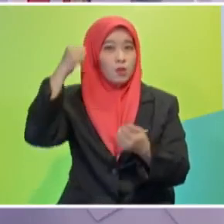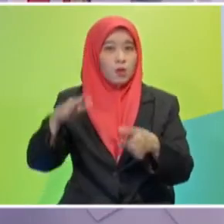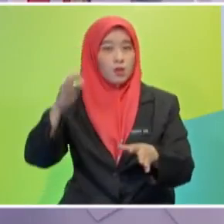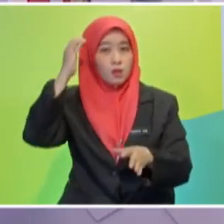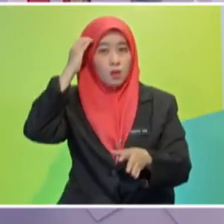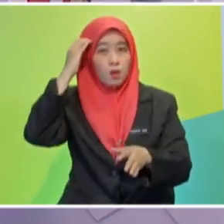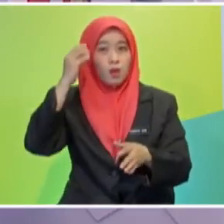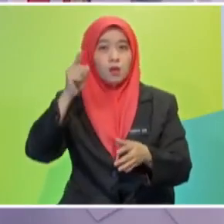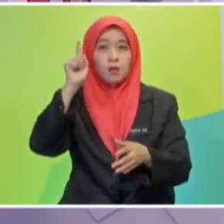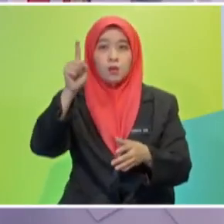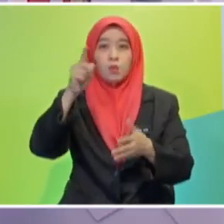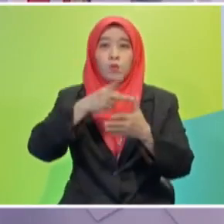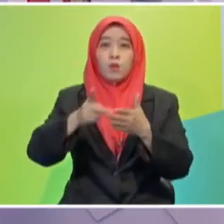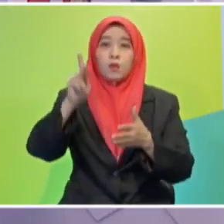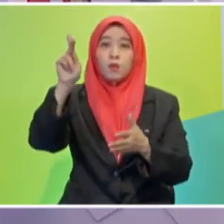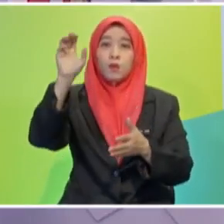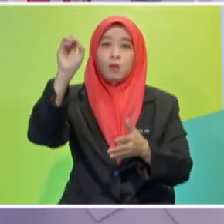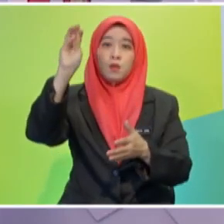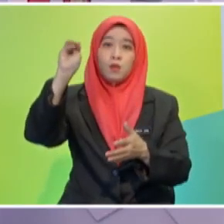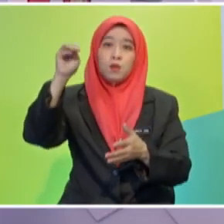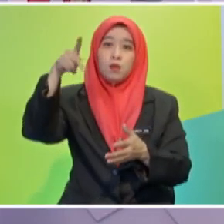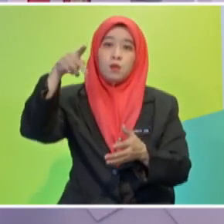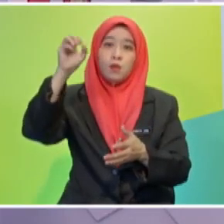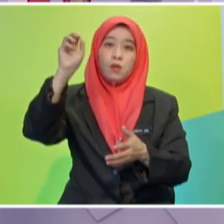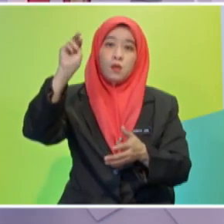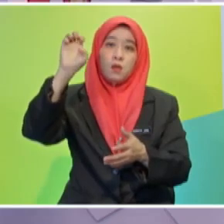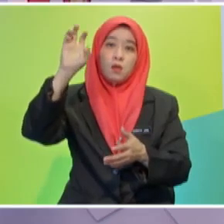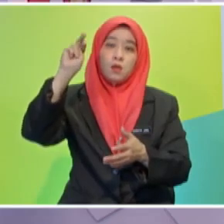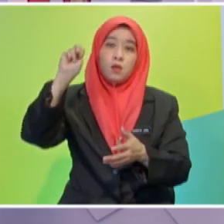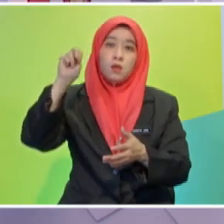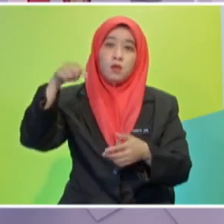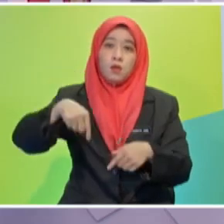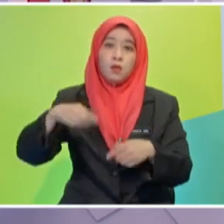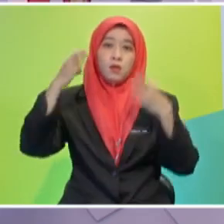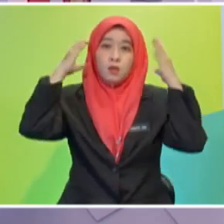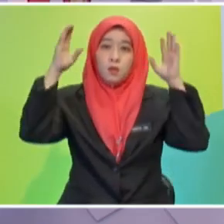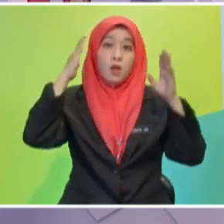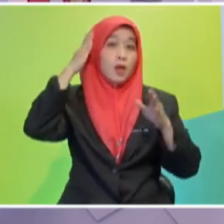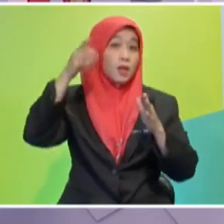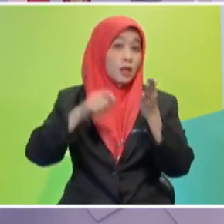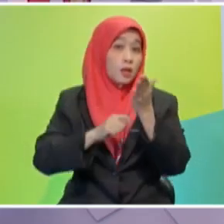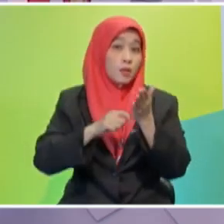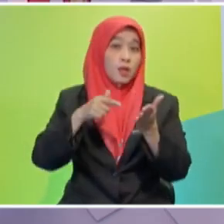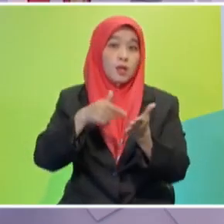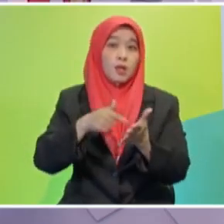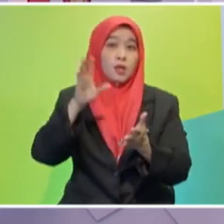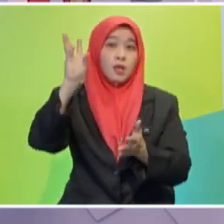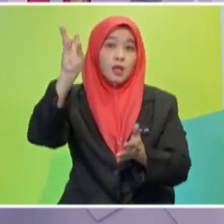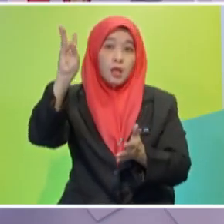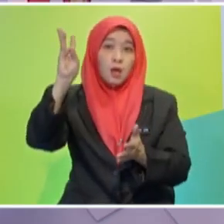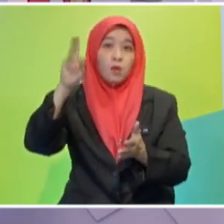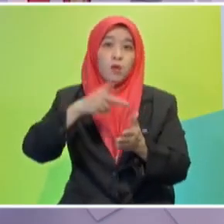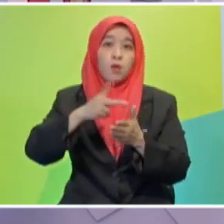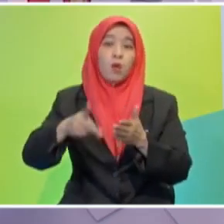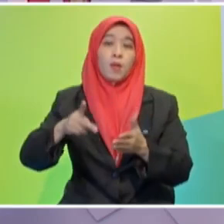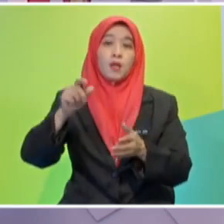pasti satu komponen. Oh. Okey, jadi dekat sini cikgu akan tambah lagi 6 lagi komponen